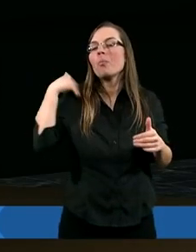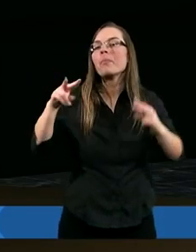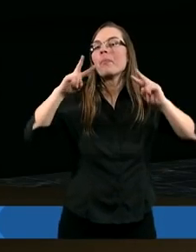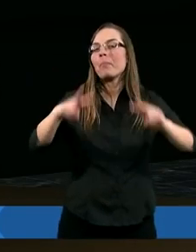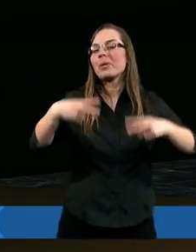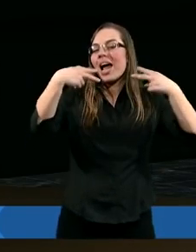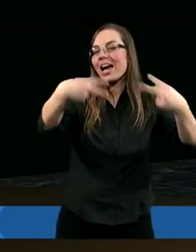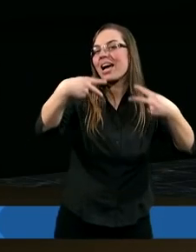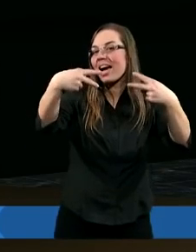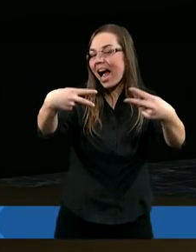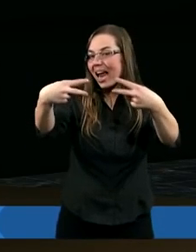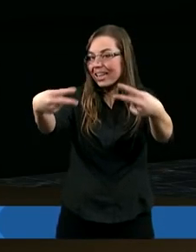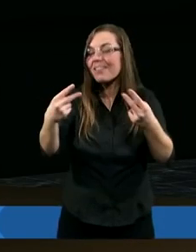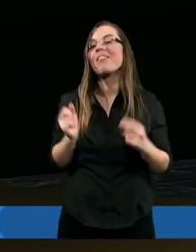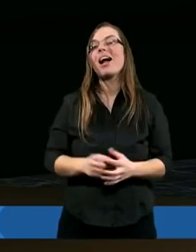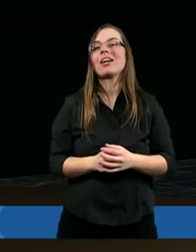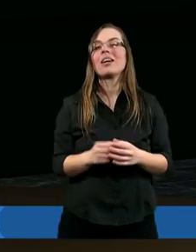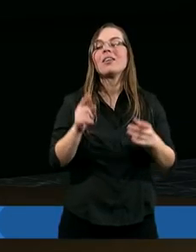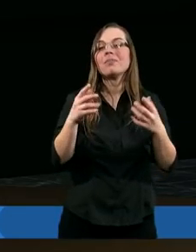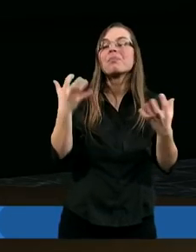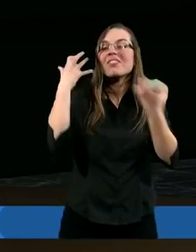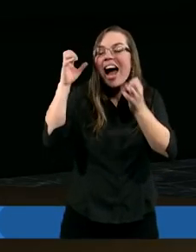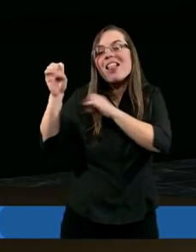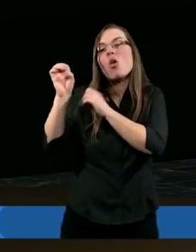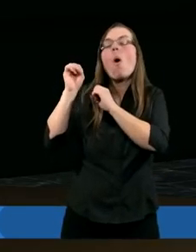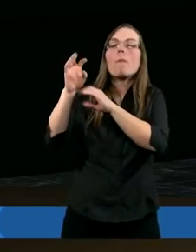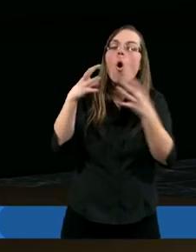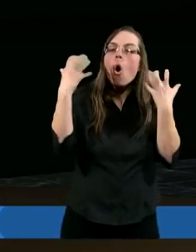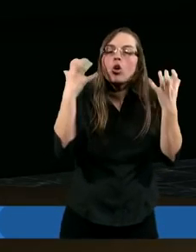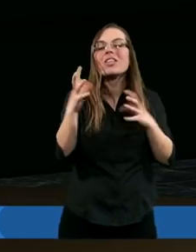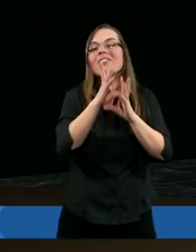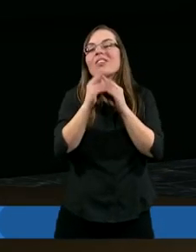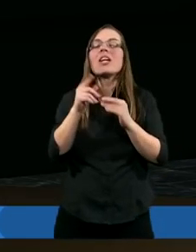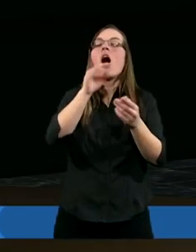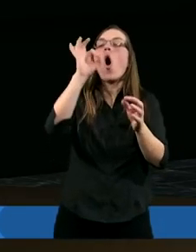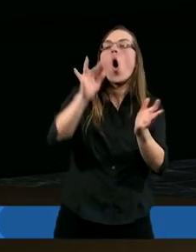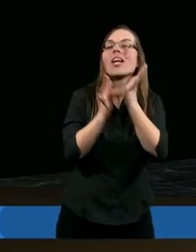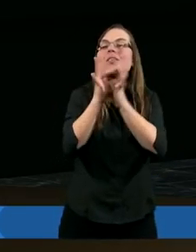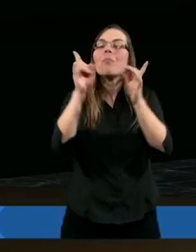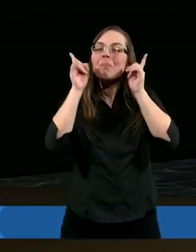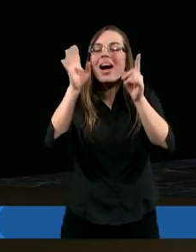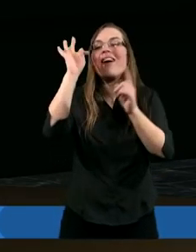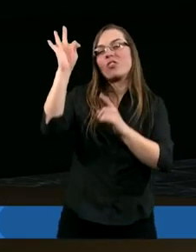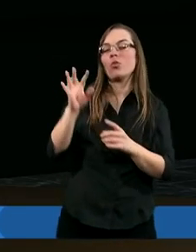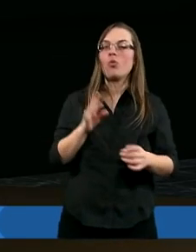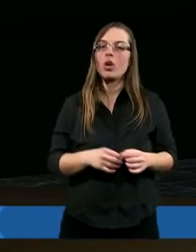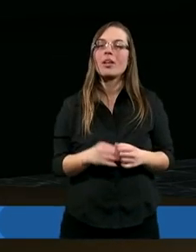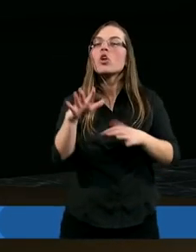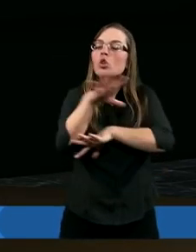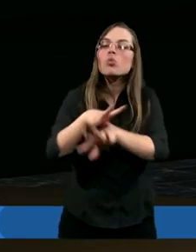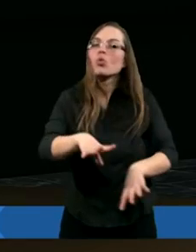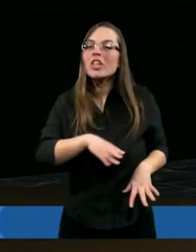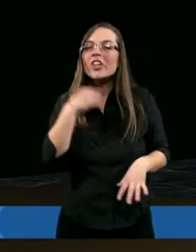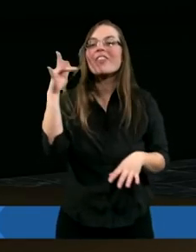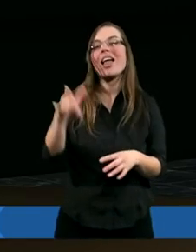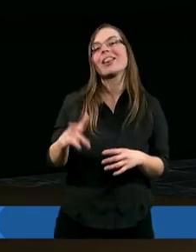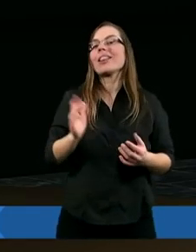być przekazywana wiadomość, informacja, prawda o Jezusie Chrystusie. Duch Święty